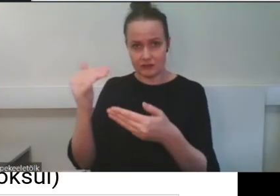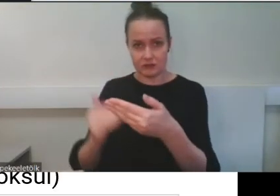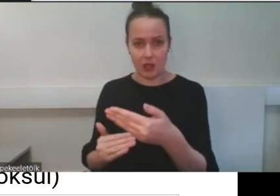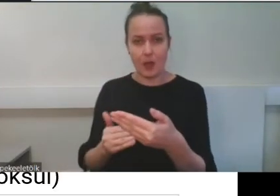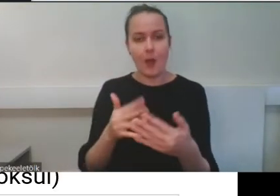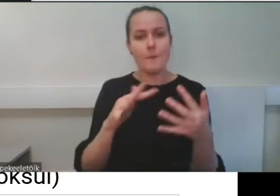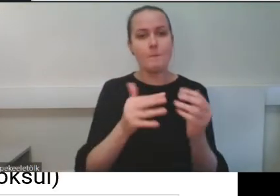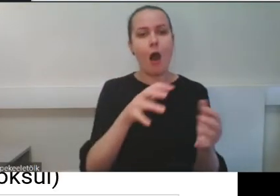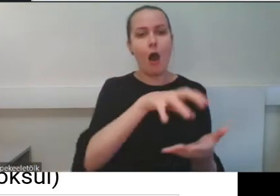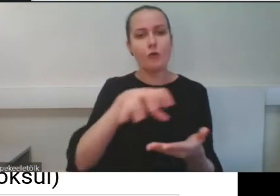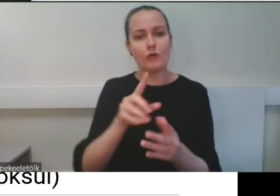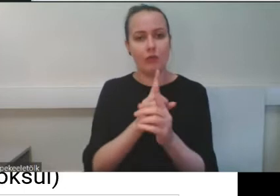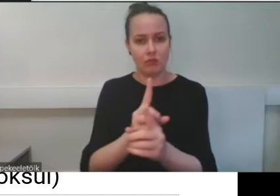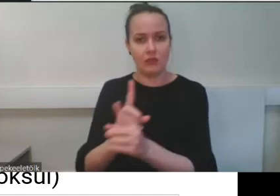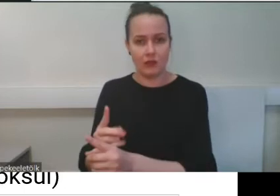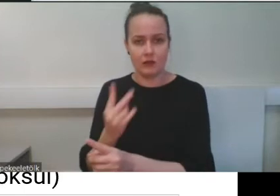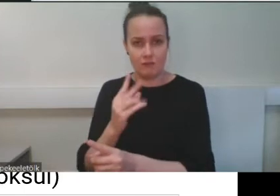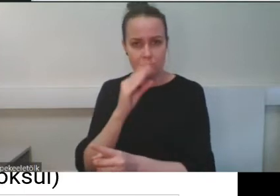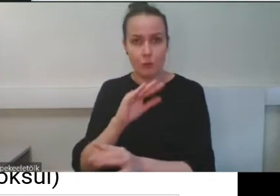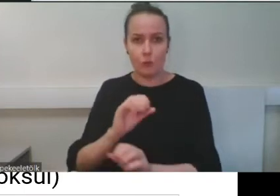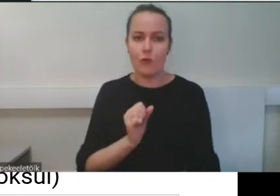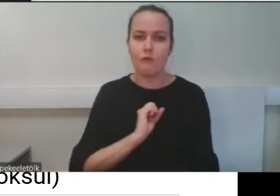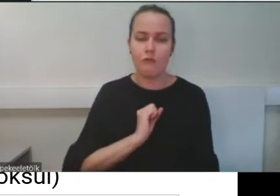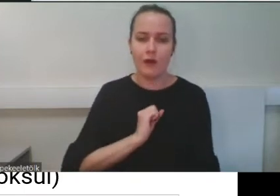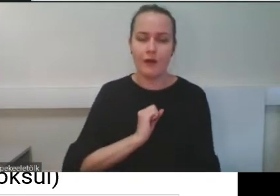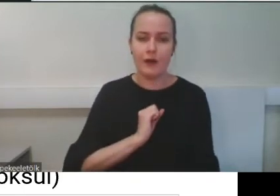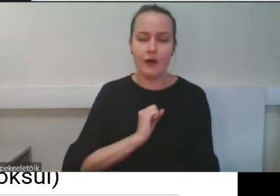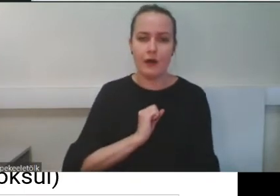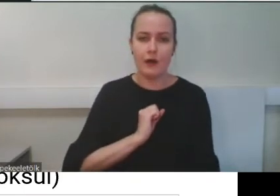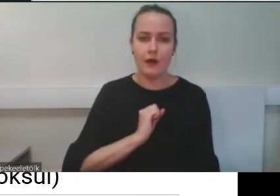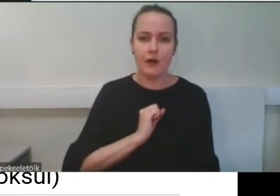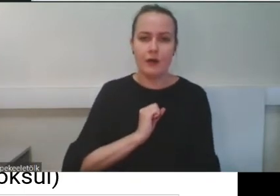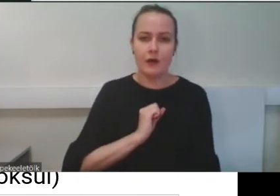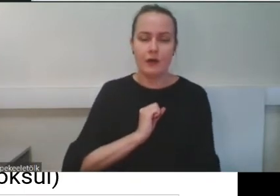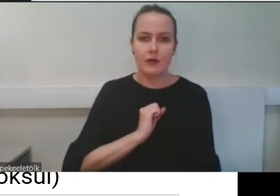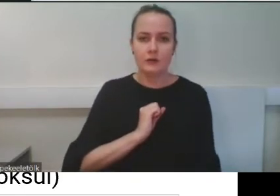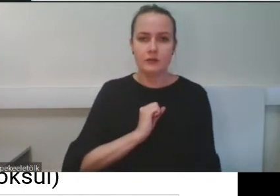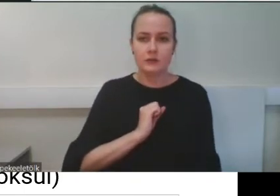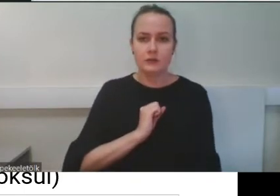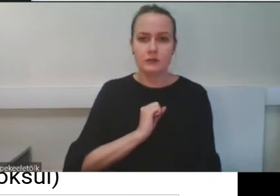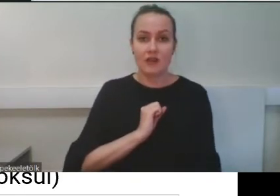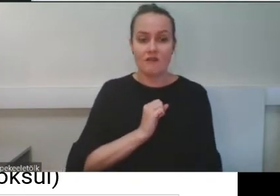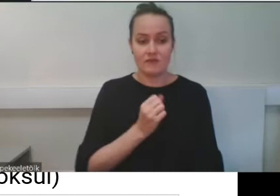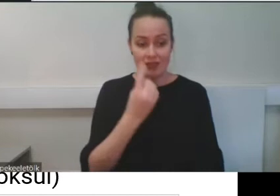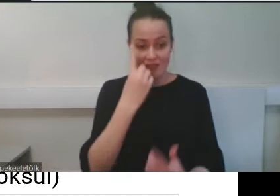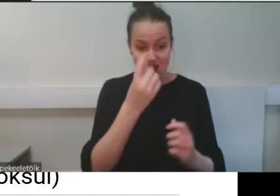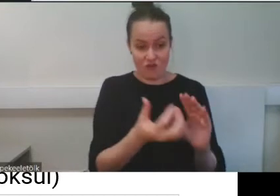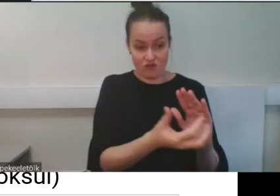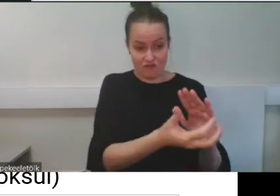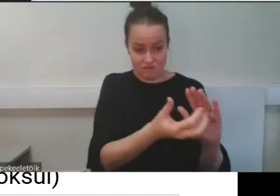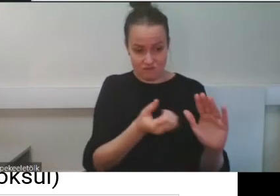Ja teise näitena olen toonud näiteks tugiisiku teenuse näite, mille andmed on ka siis